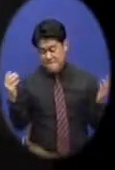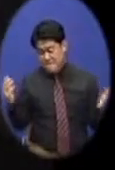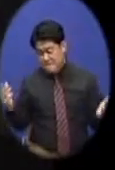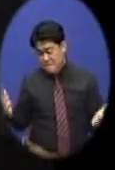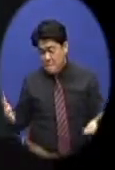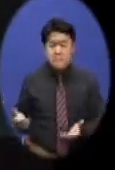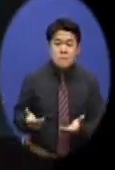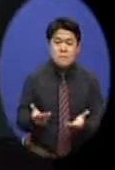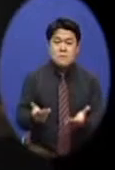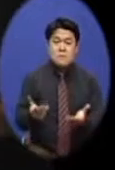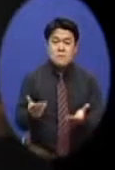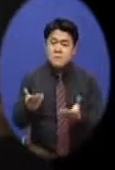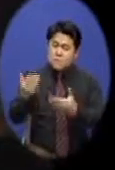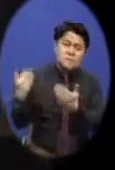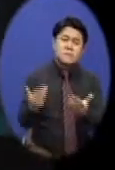바치고 또 바쳐도